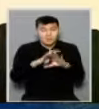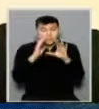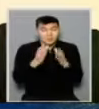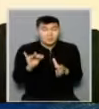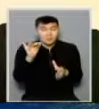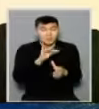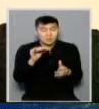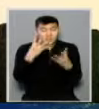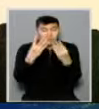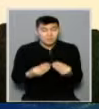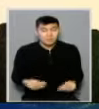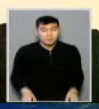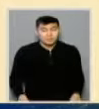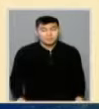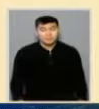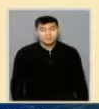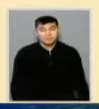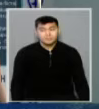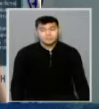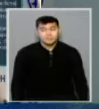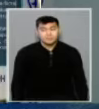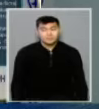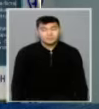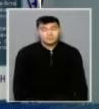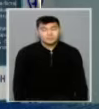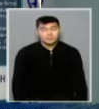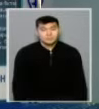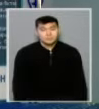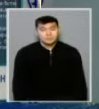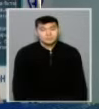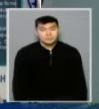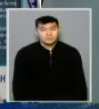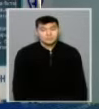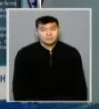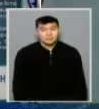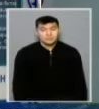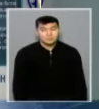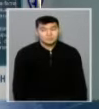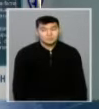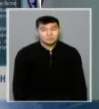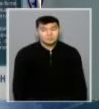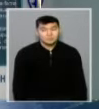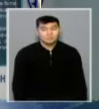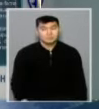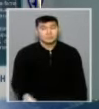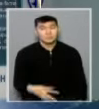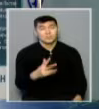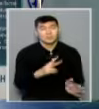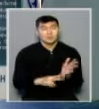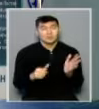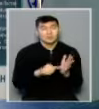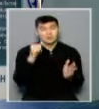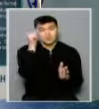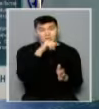исторических дней алла sturmgewehr отказов в кризисе минус 1986